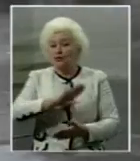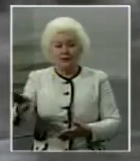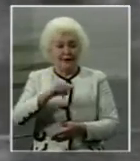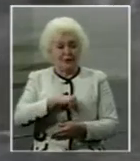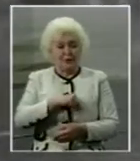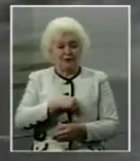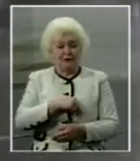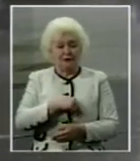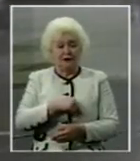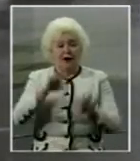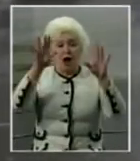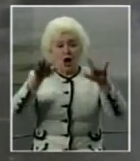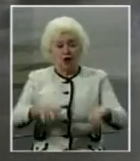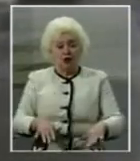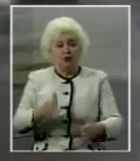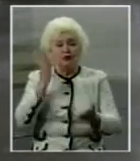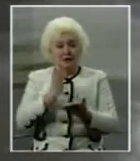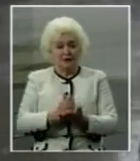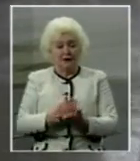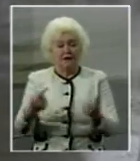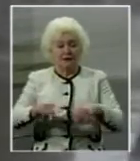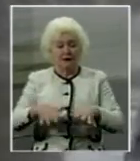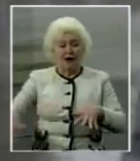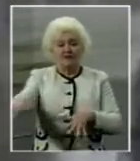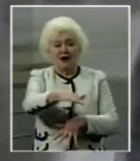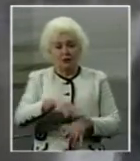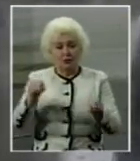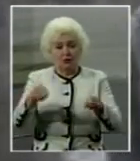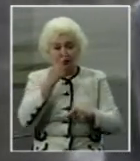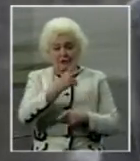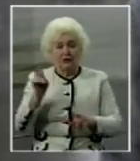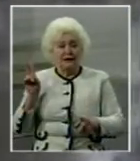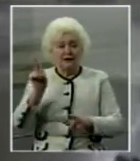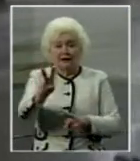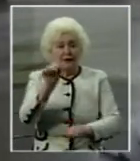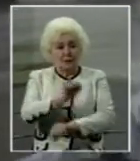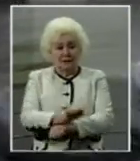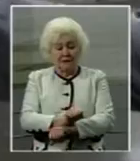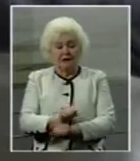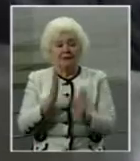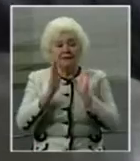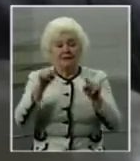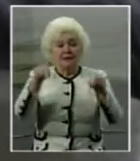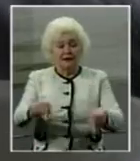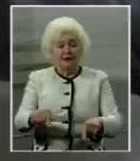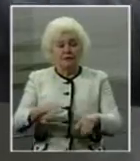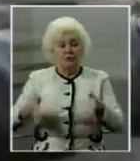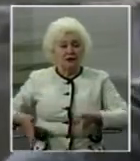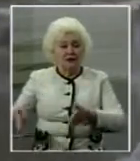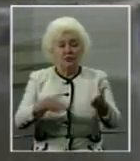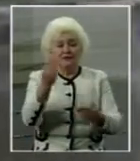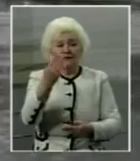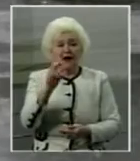працюють. Як дощ йде, так калюжі тут. Бачите, тролейбуси не ходять. Це таки не тільки тут, а ще й на вулиці